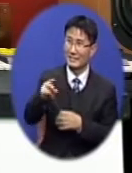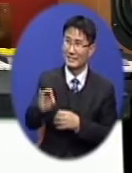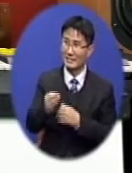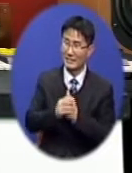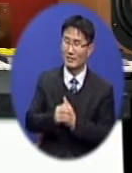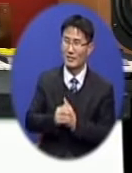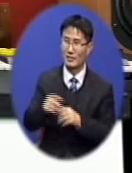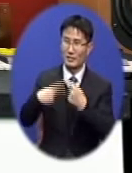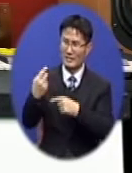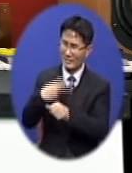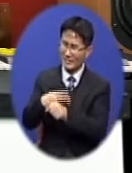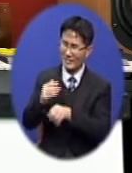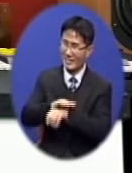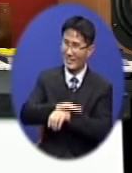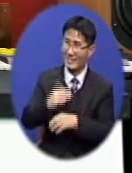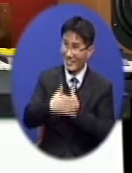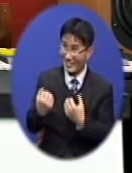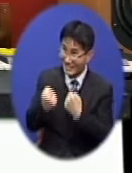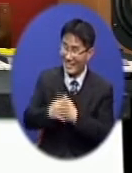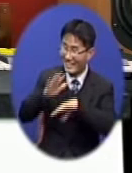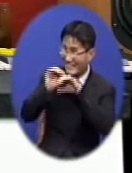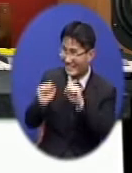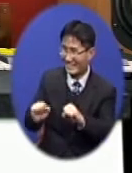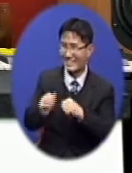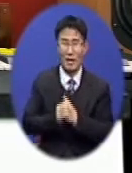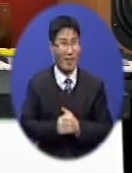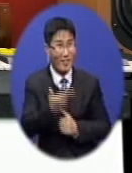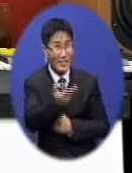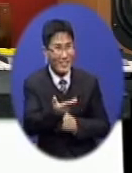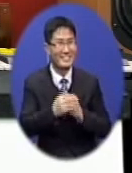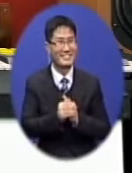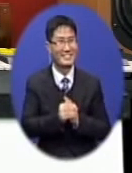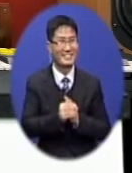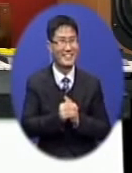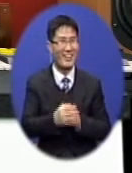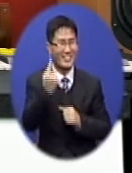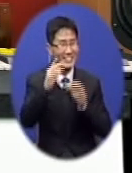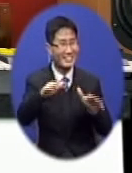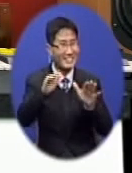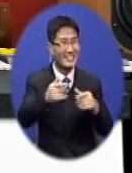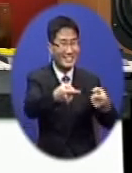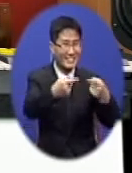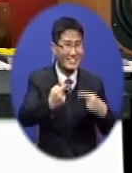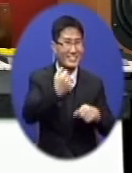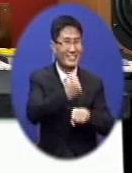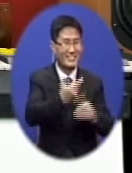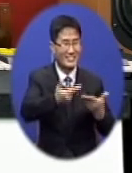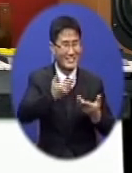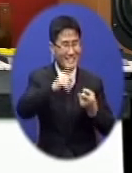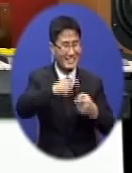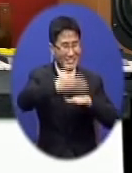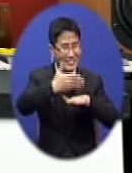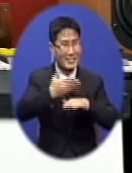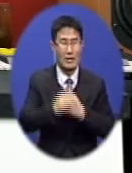다 건강하시고요. 네. 네. 안녕하세요. 네, 안녕하세요. 어머님도 오늘 천사로 참여하신 걸 감사드립니다.